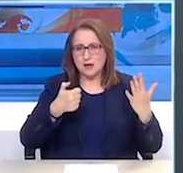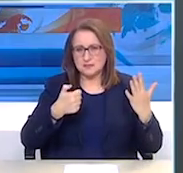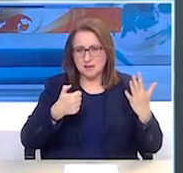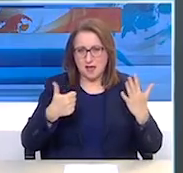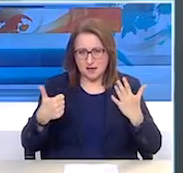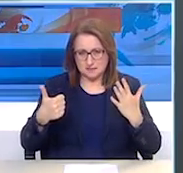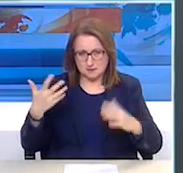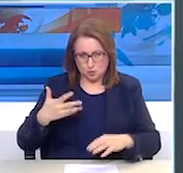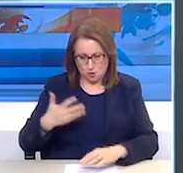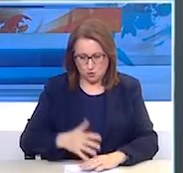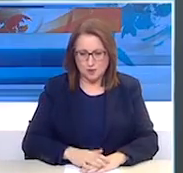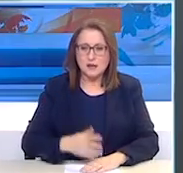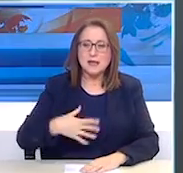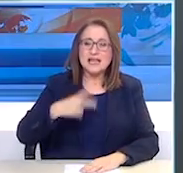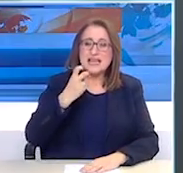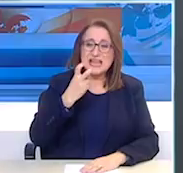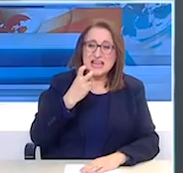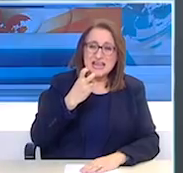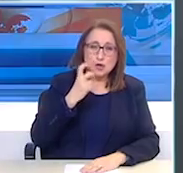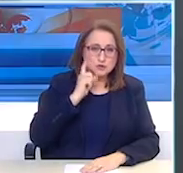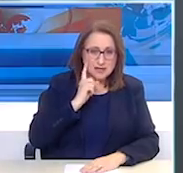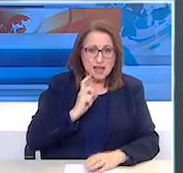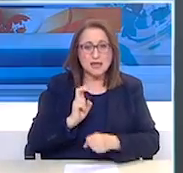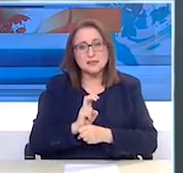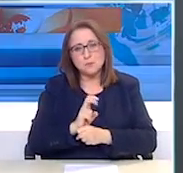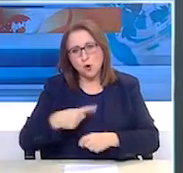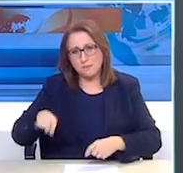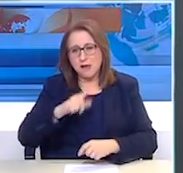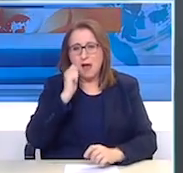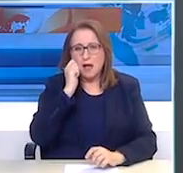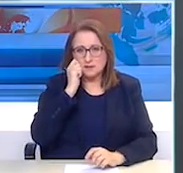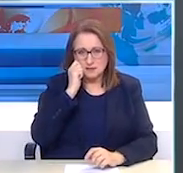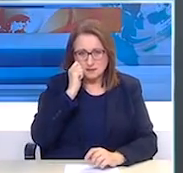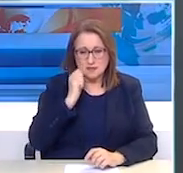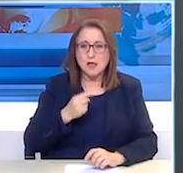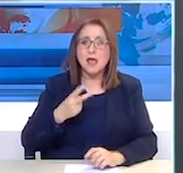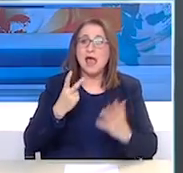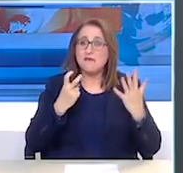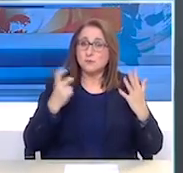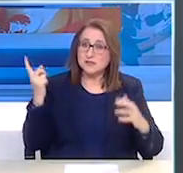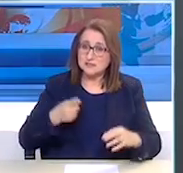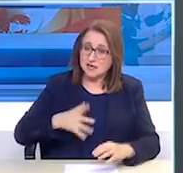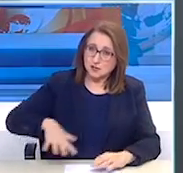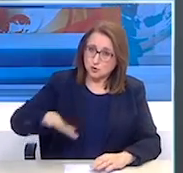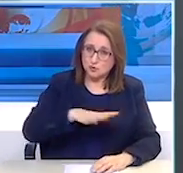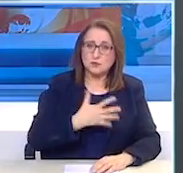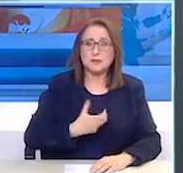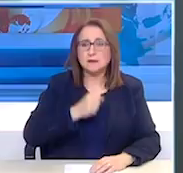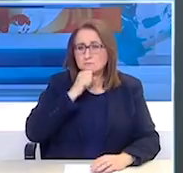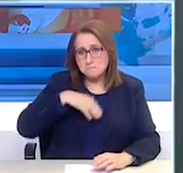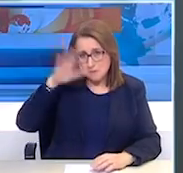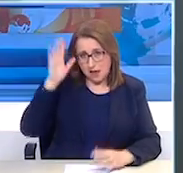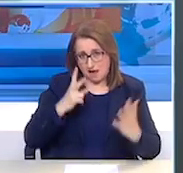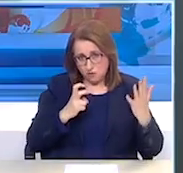20 είναι γυναίκες και οι υπόλοιποι άνδρες. Περισσότερο από το 70% έχει υποκείμενο νόσημα ή είναι ηλικιωμένοι 70 ετών και